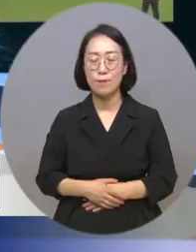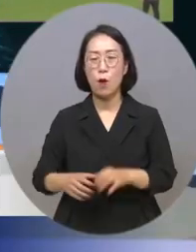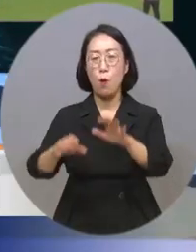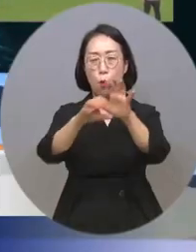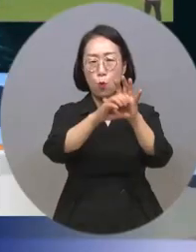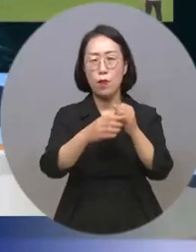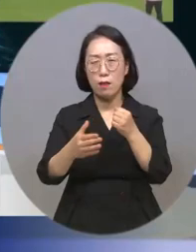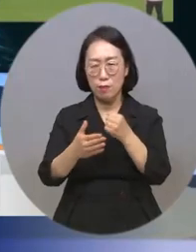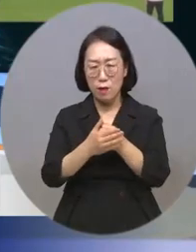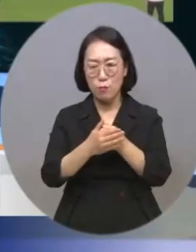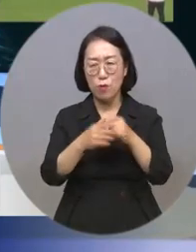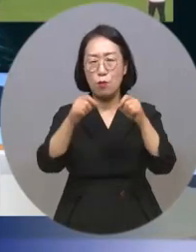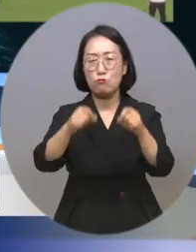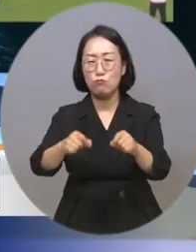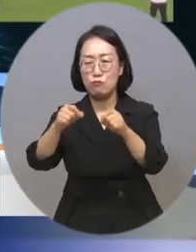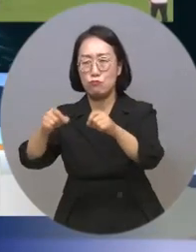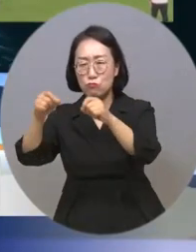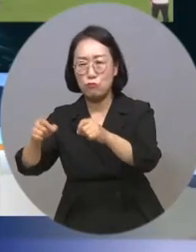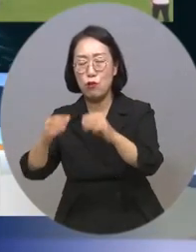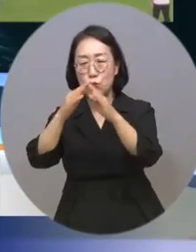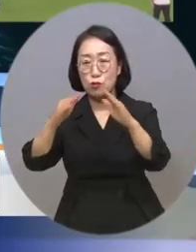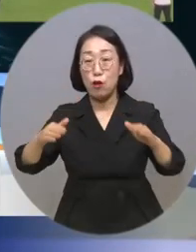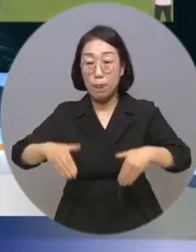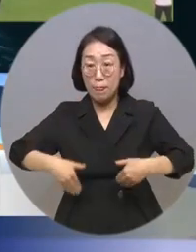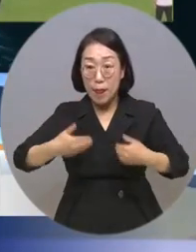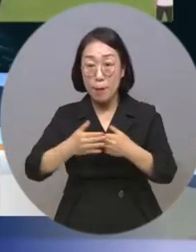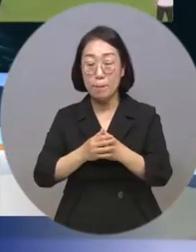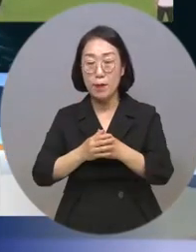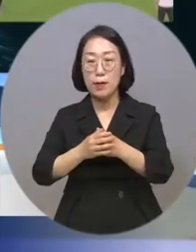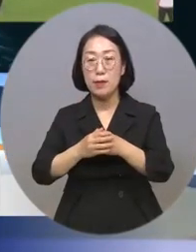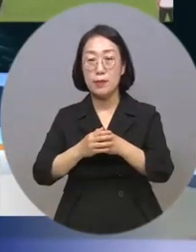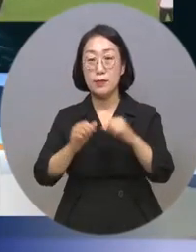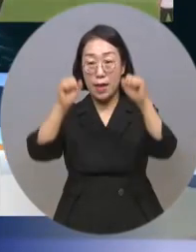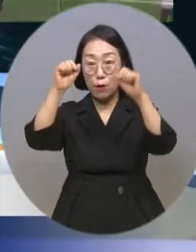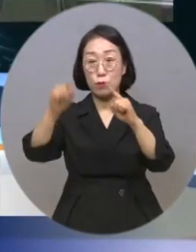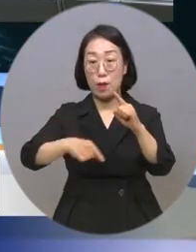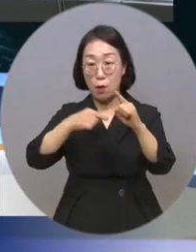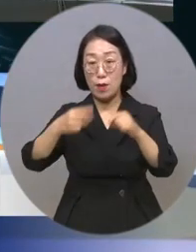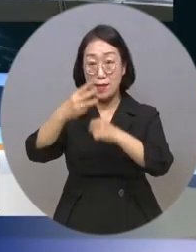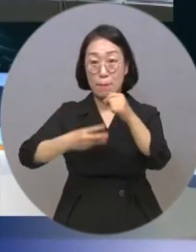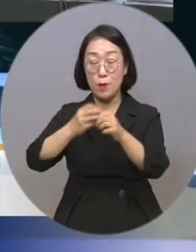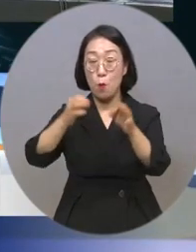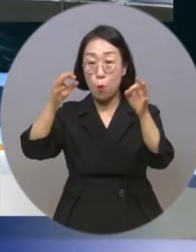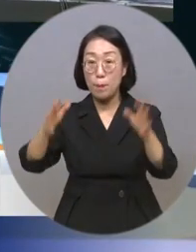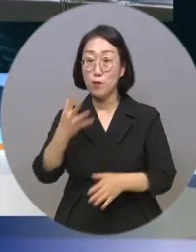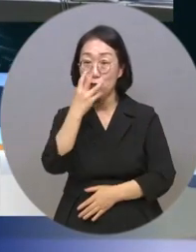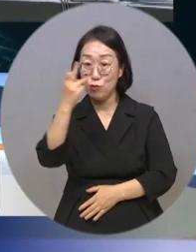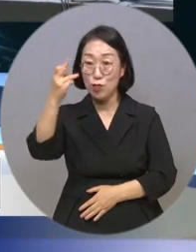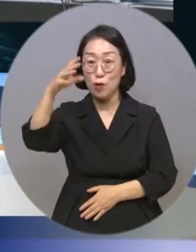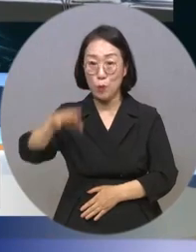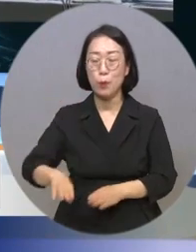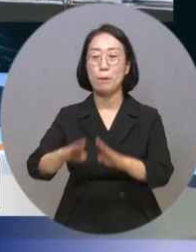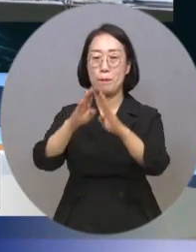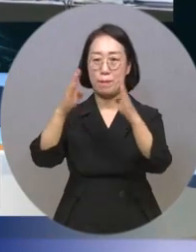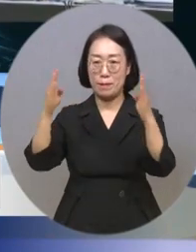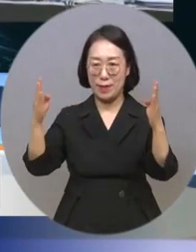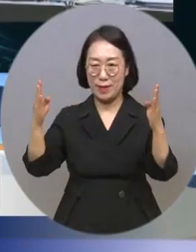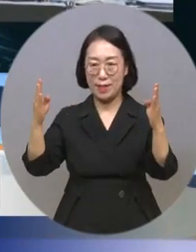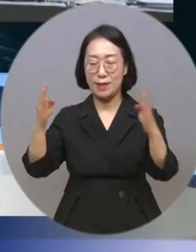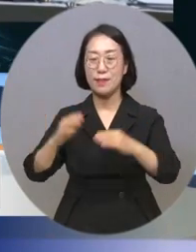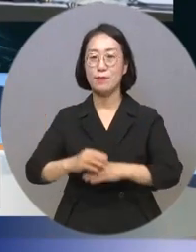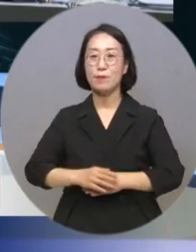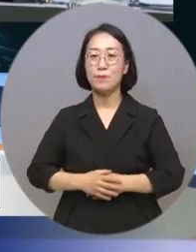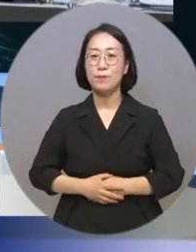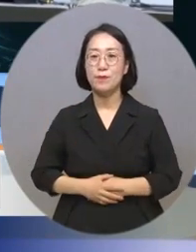코로나19로 인해 개최되지 못했던 전남 도민체육대회가 3년 만에 생태수도 순천에서 열렸습니다. 보도에